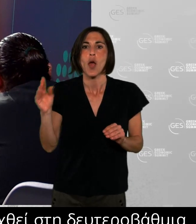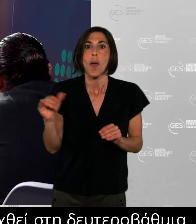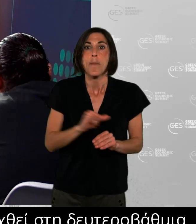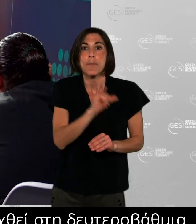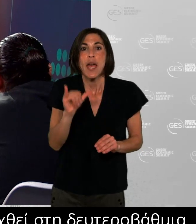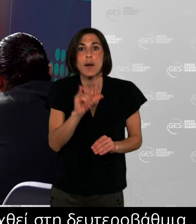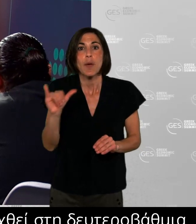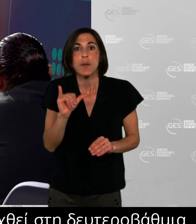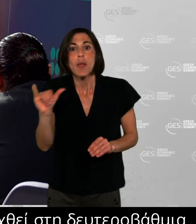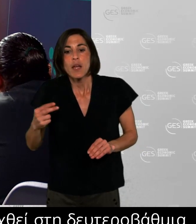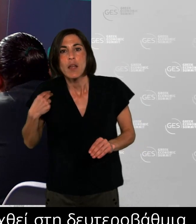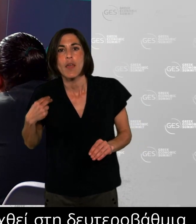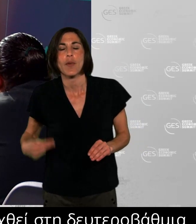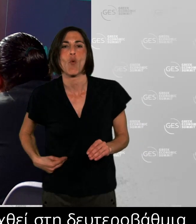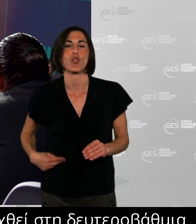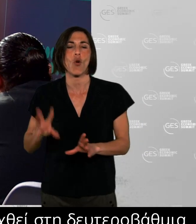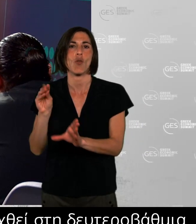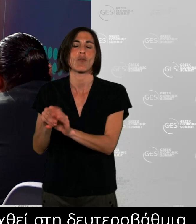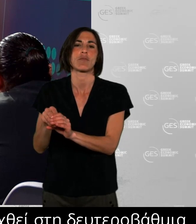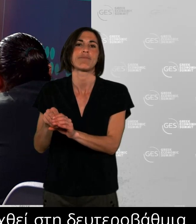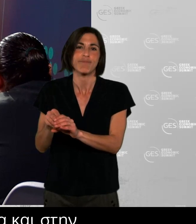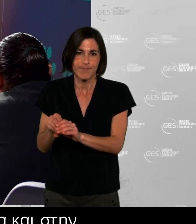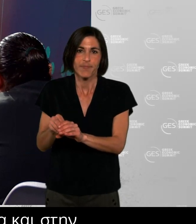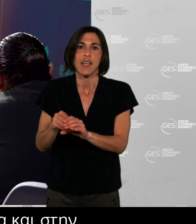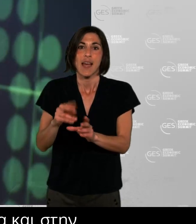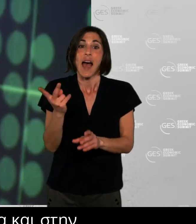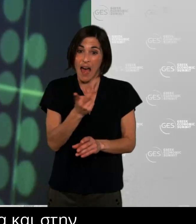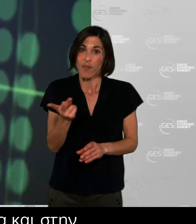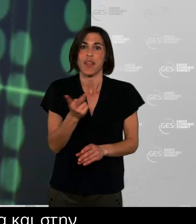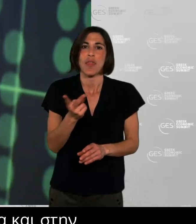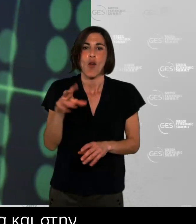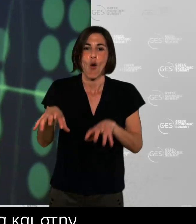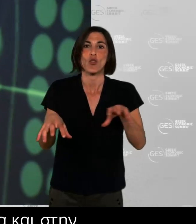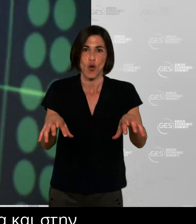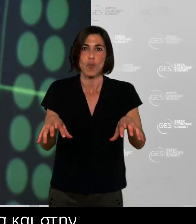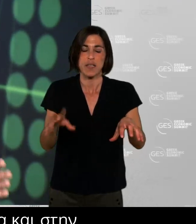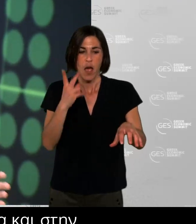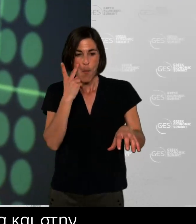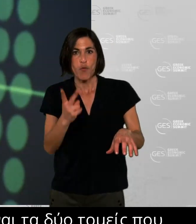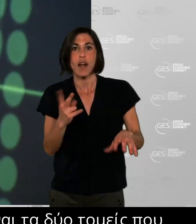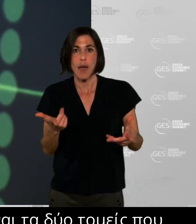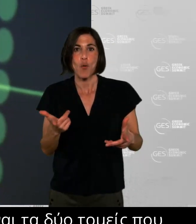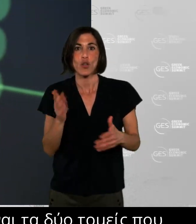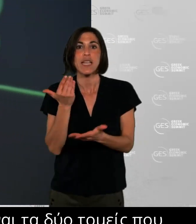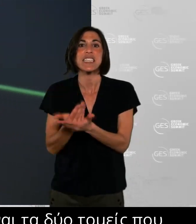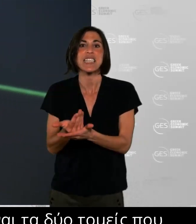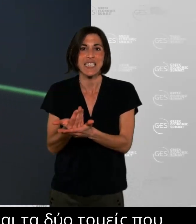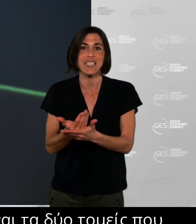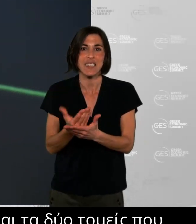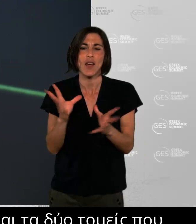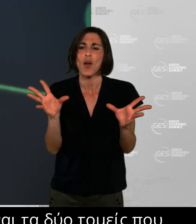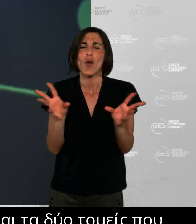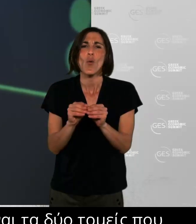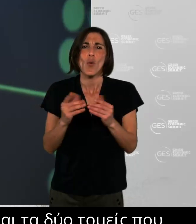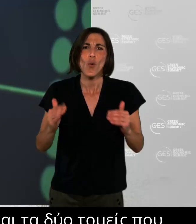πρωτοβάθμια εκπαίδευση. Αυτά είναι οι δύο τομείς που έχω παρατηρήσει ότι η αυξηνόμενη ζήτηση σε upskilling και reskilling προγράμματα